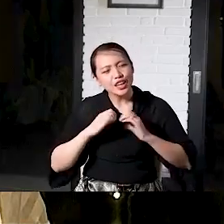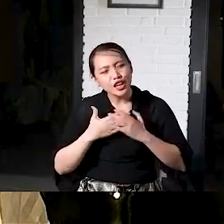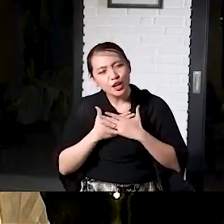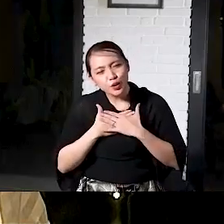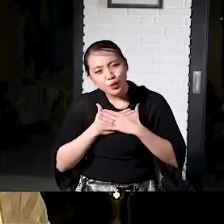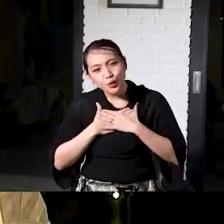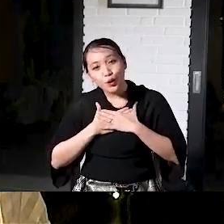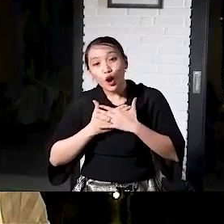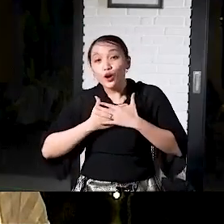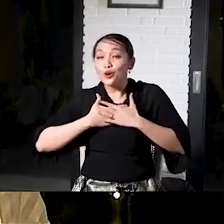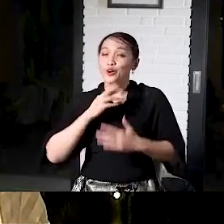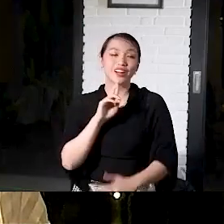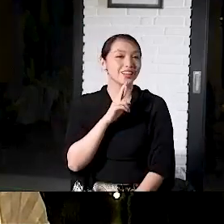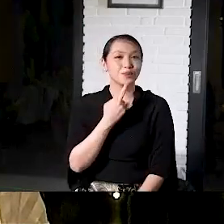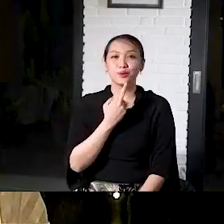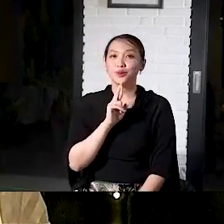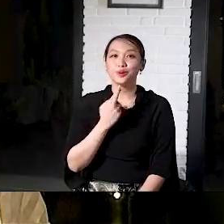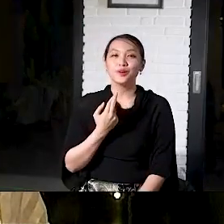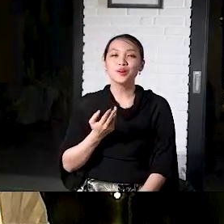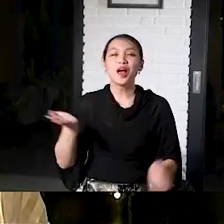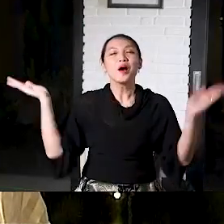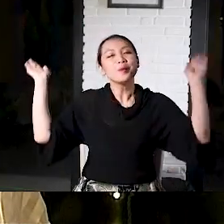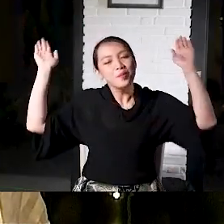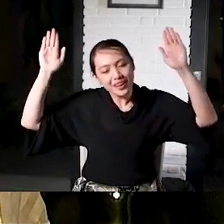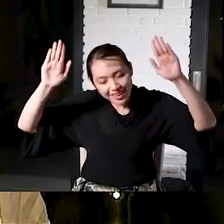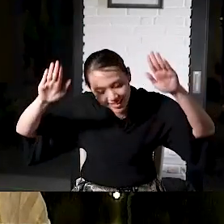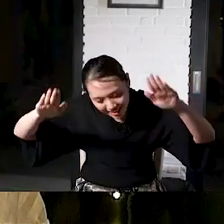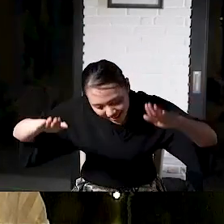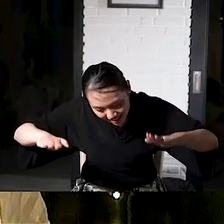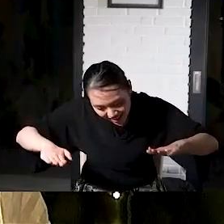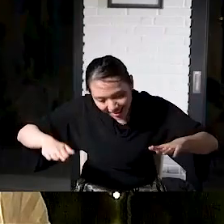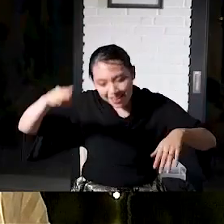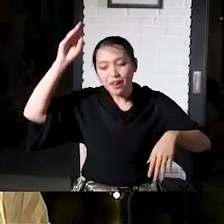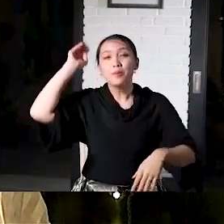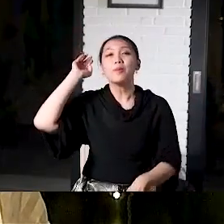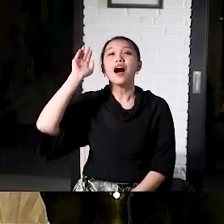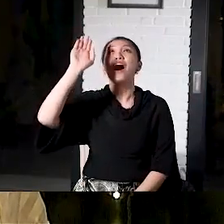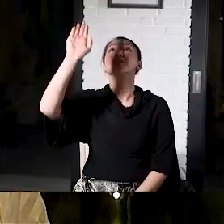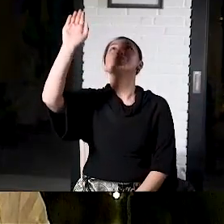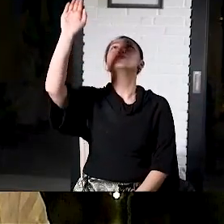Hatiku, ku rindu menyanyi.